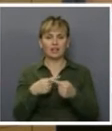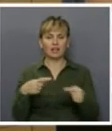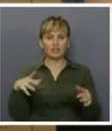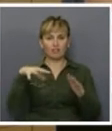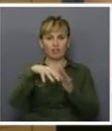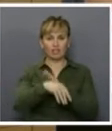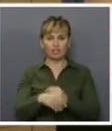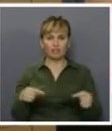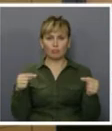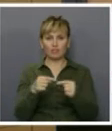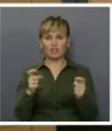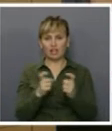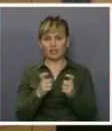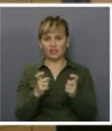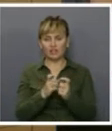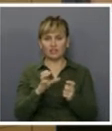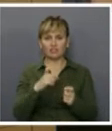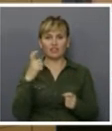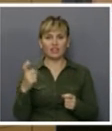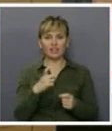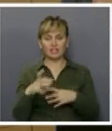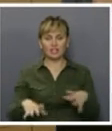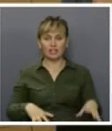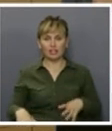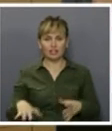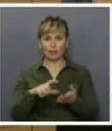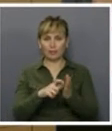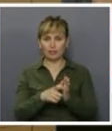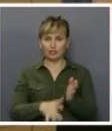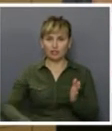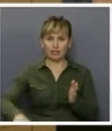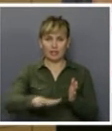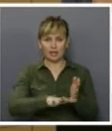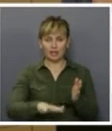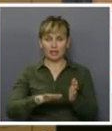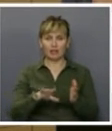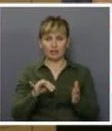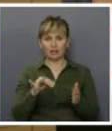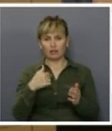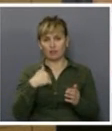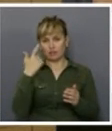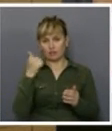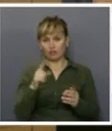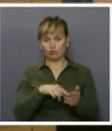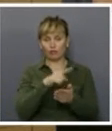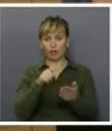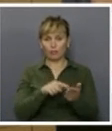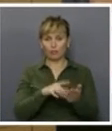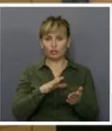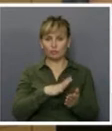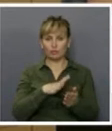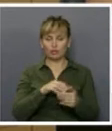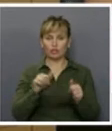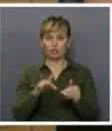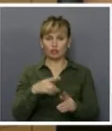вот в определенный конфликт с владельцами арендных площадей. И, насколько я знаю, вопрос в итоге был решен положительно